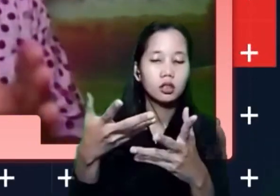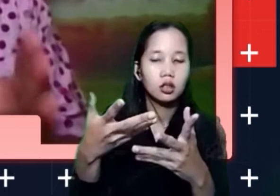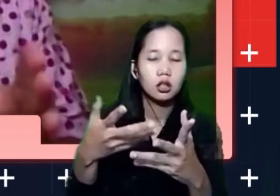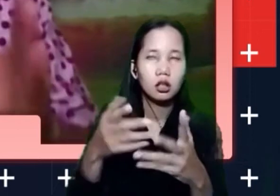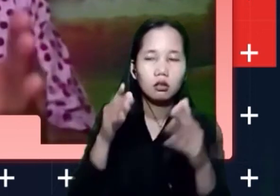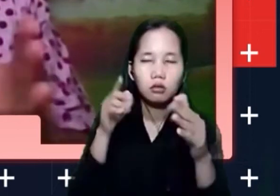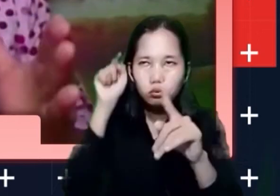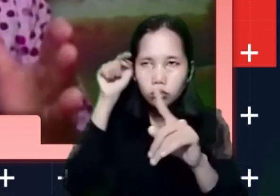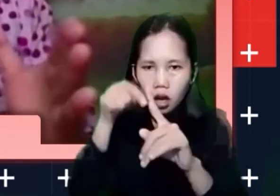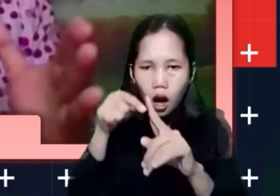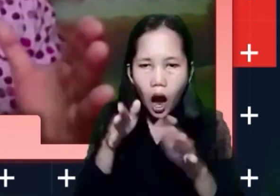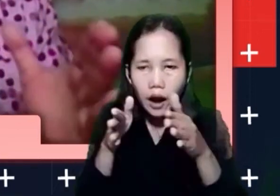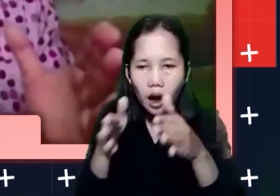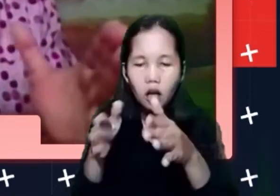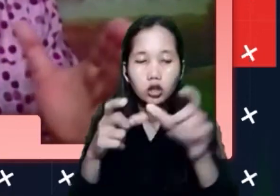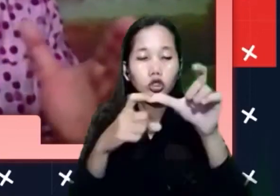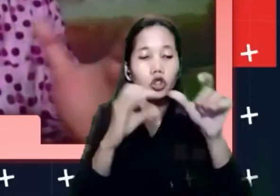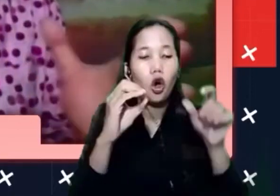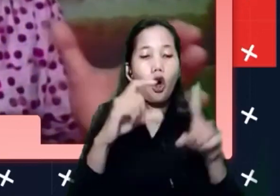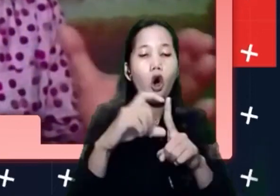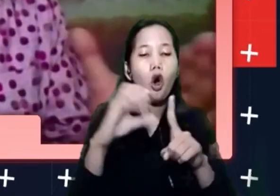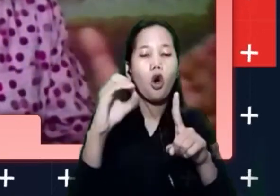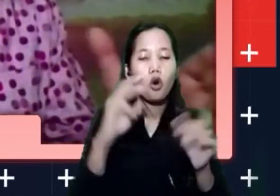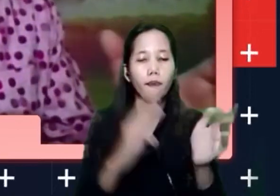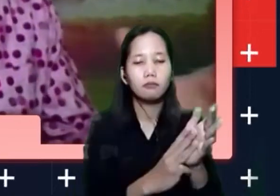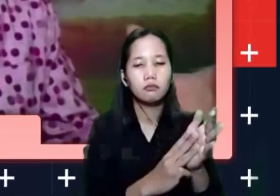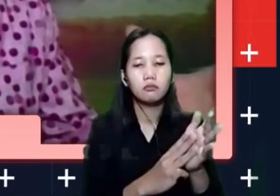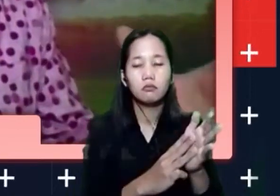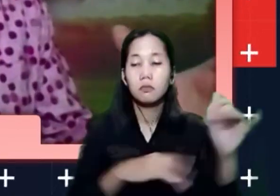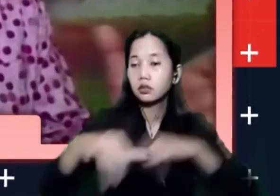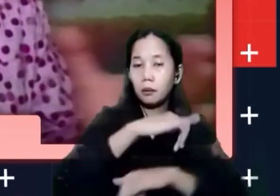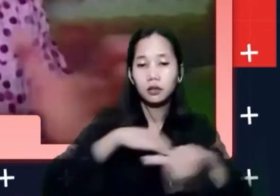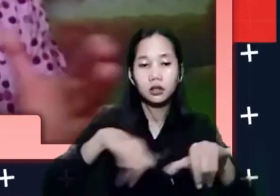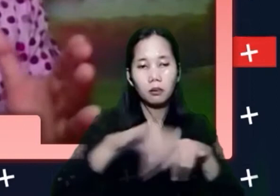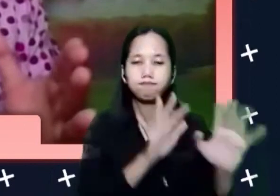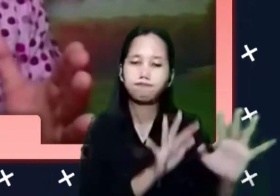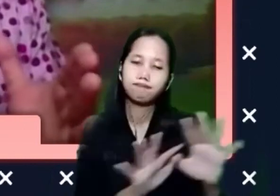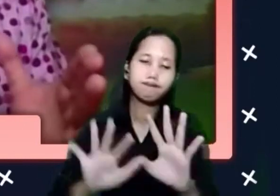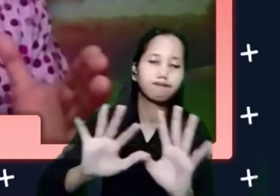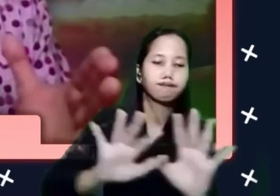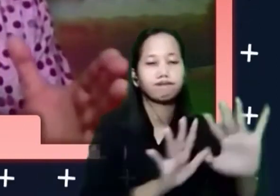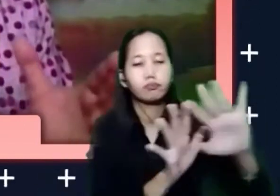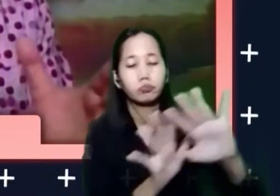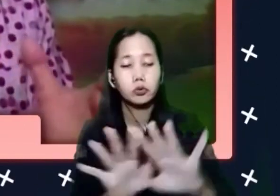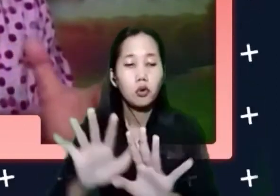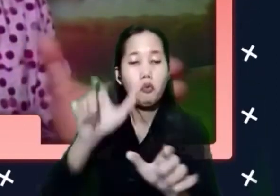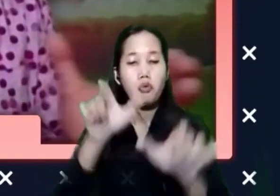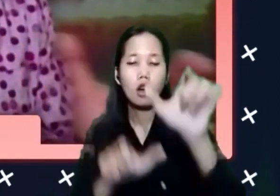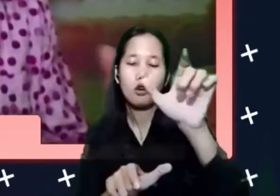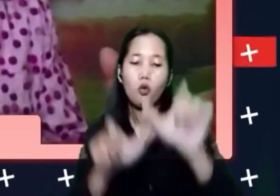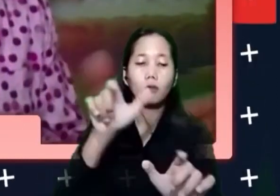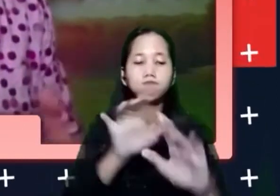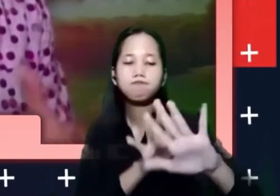Jadi dia temani ini orang-orang berjalan. Lalu kemudian pada waktu mereka sedang